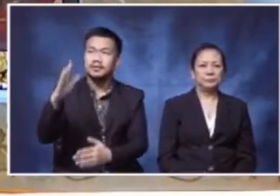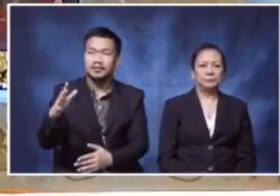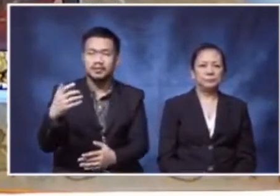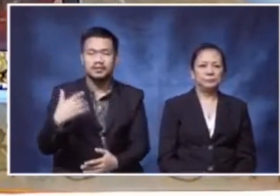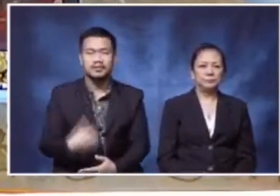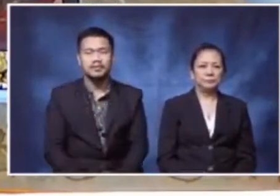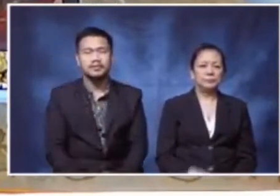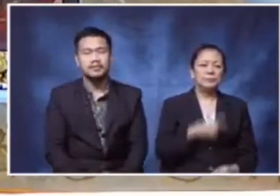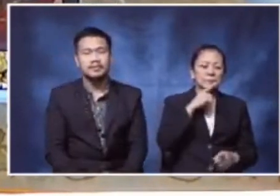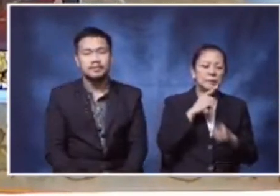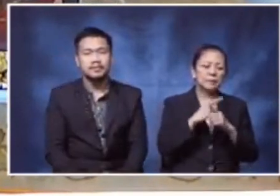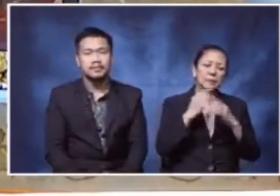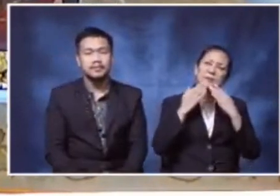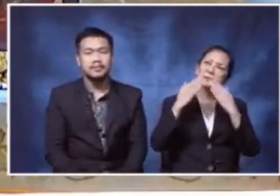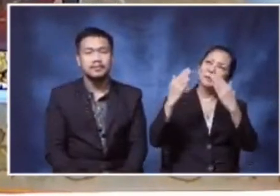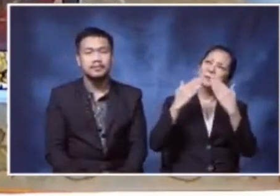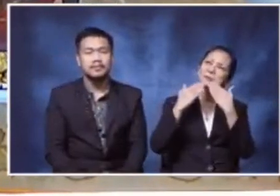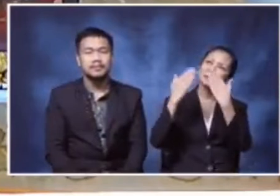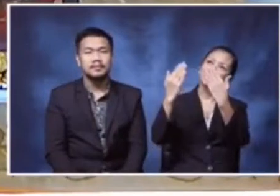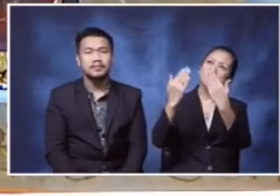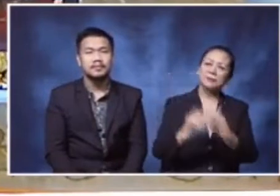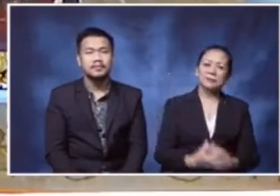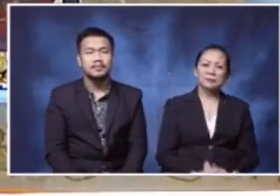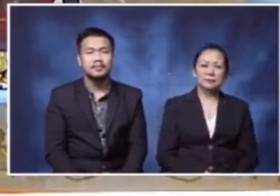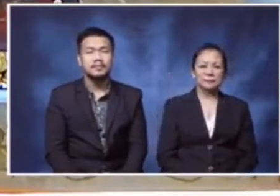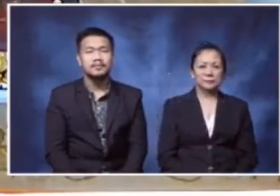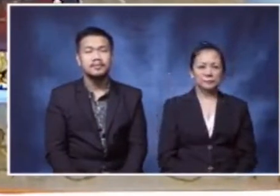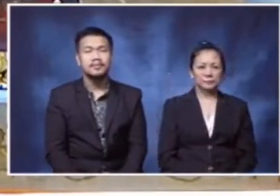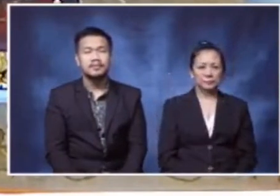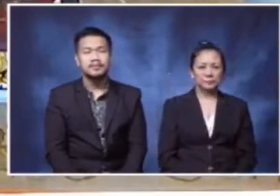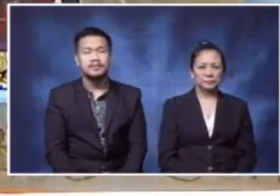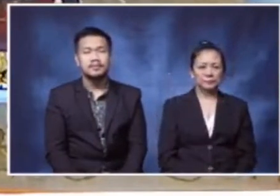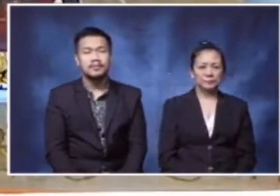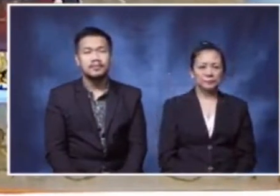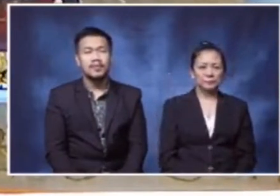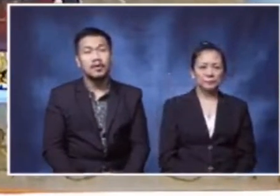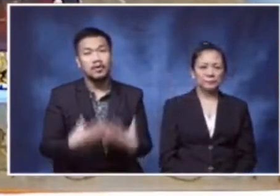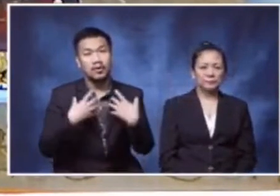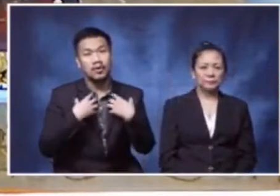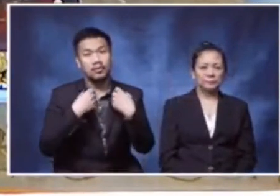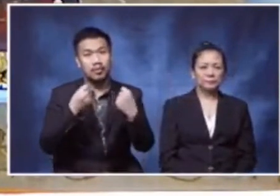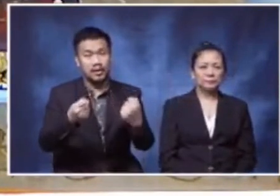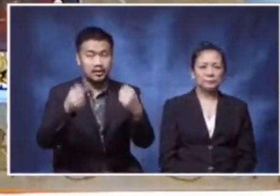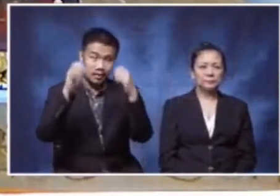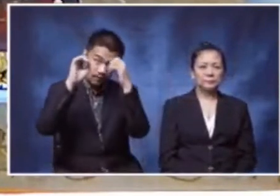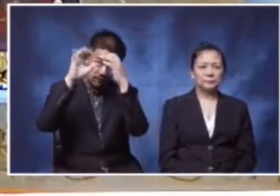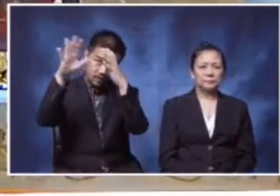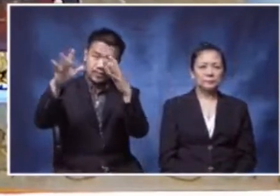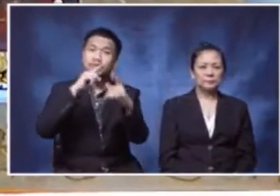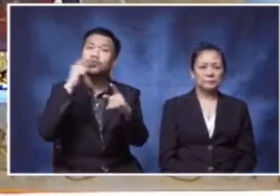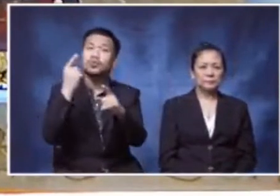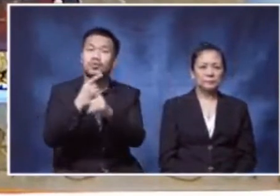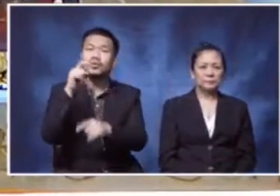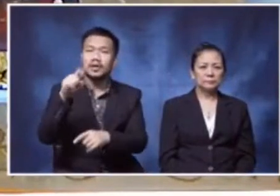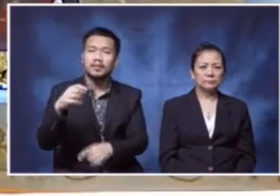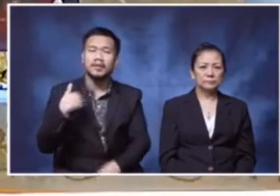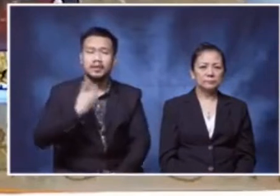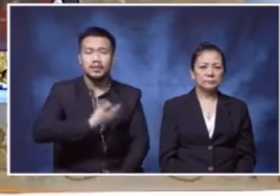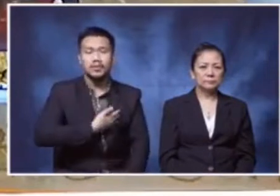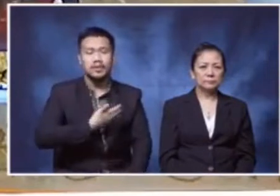Diyos. Marapat na siya ay pasalamatan. Ama naming makapangyarihan, tunay ngang marapat na ikaw